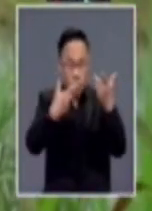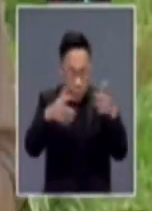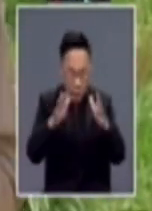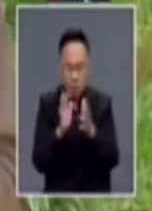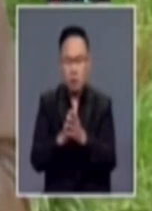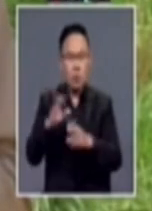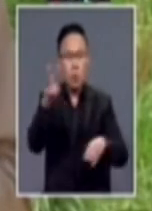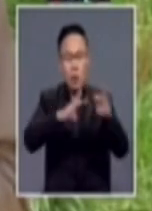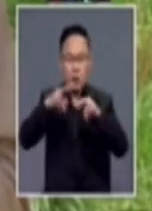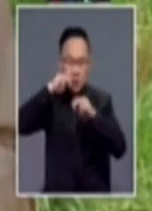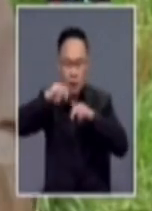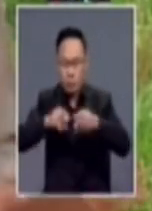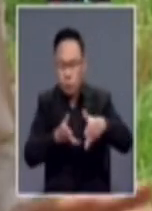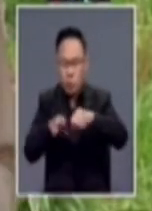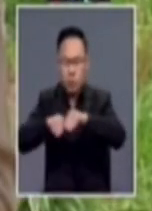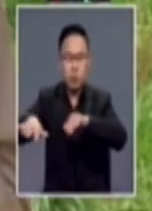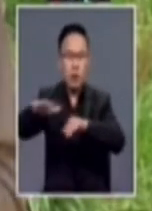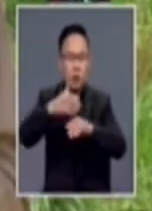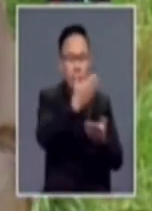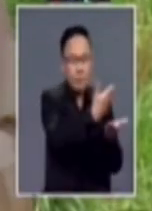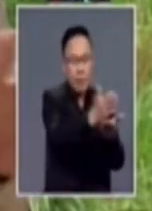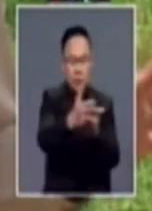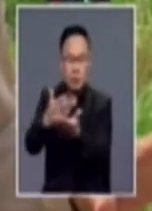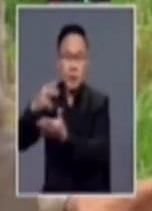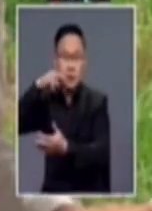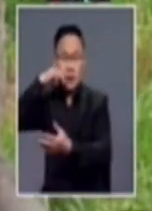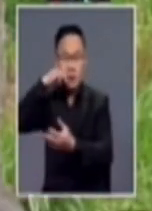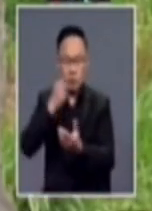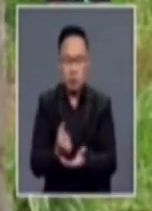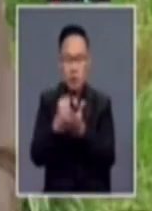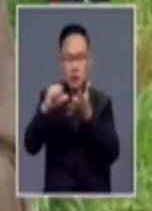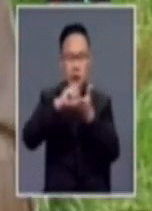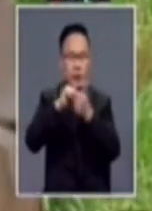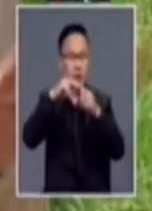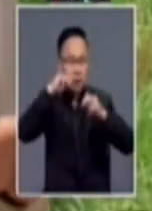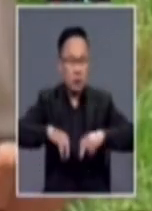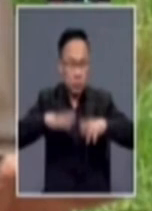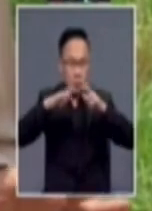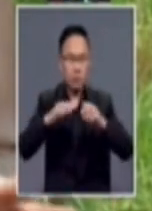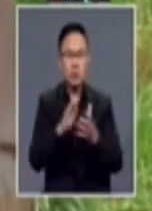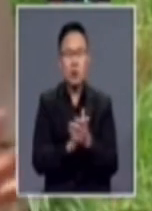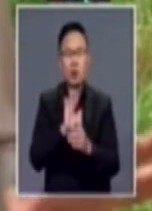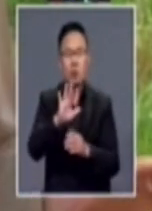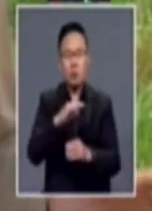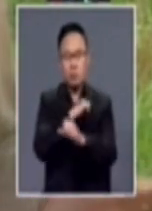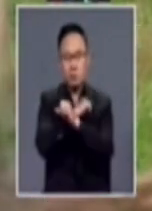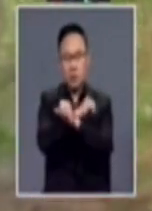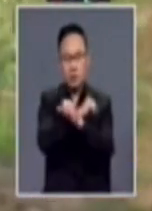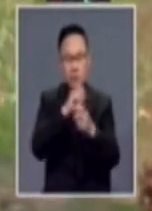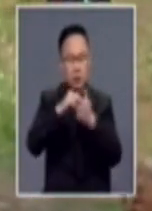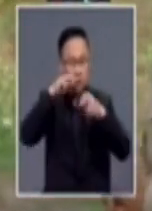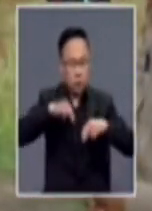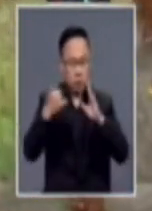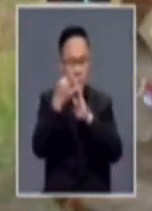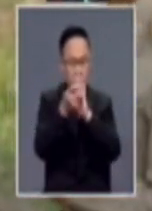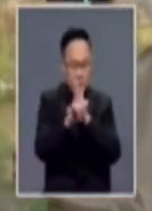งนะครับเป็นการบริหารจัดการน้ำเพื่อลดปัญหาอุทกภัยในพื้นที่นะครับแล้วก็อุทกภัยในภาพรวมของระดับประเทศด้วย